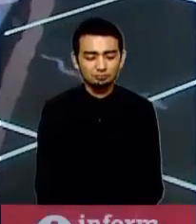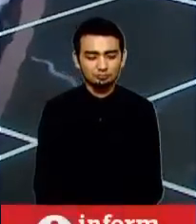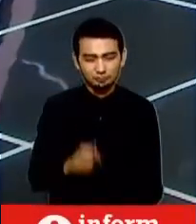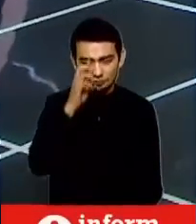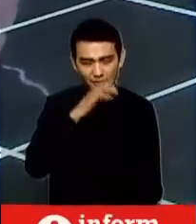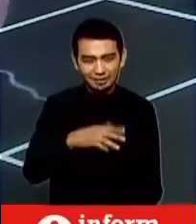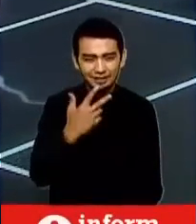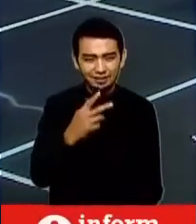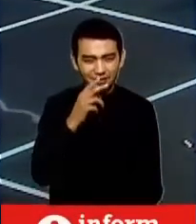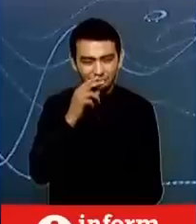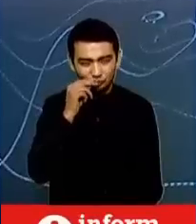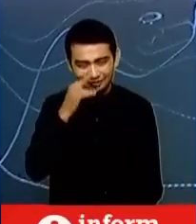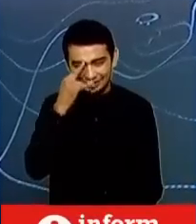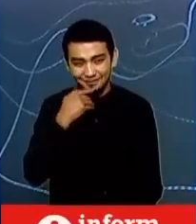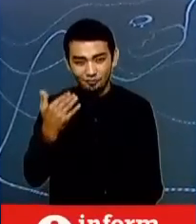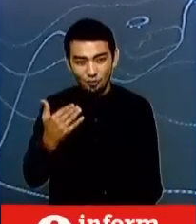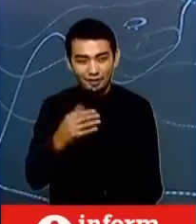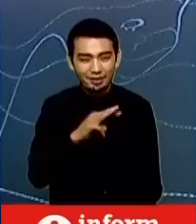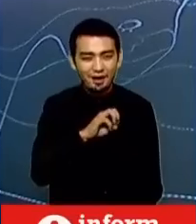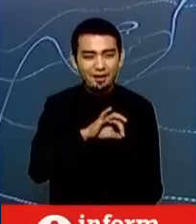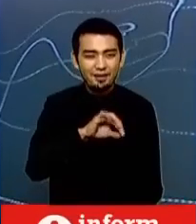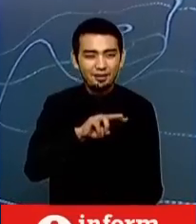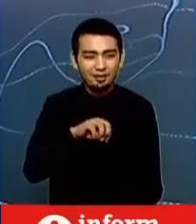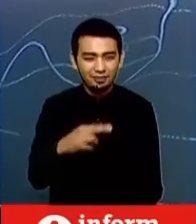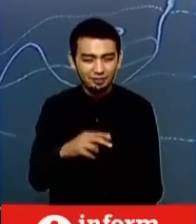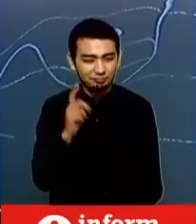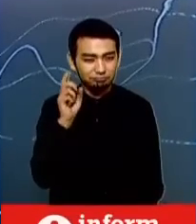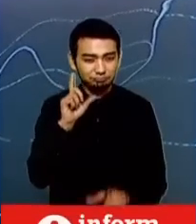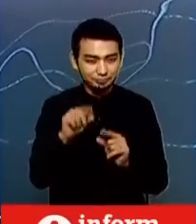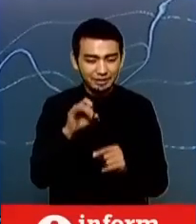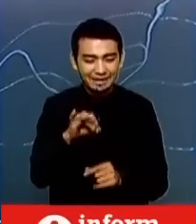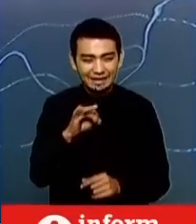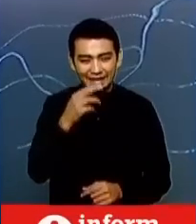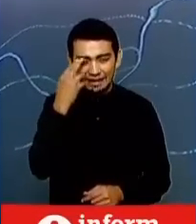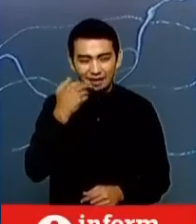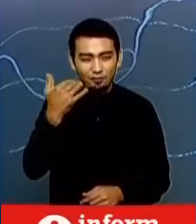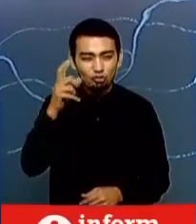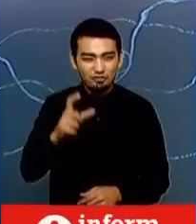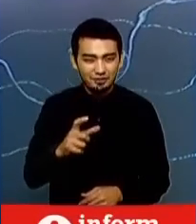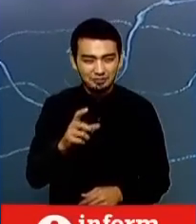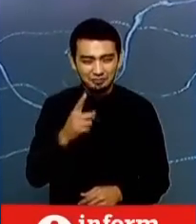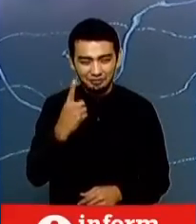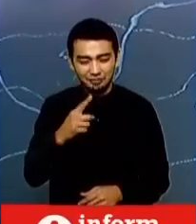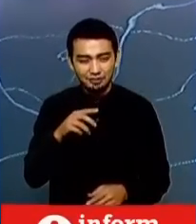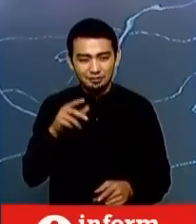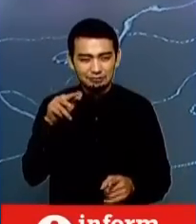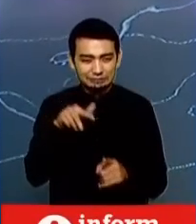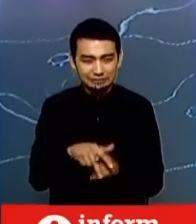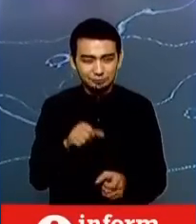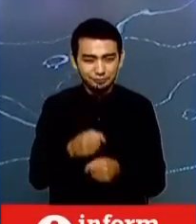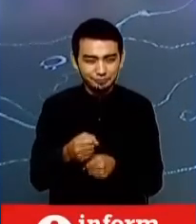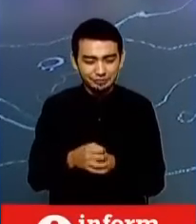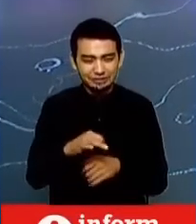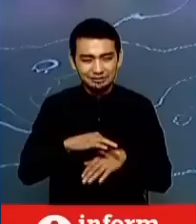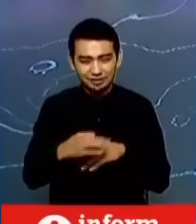Еліміздің үш жігіті Тайландта италиялық азаматты ұрып соғып, оның 12 миллион теңгесін, паспорты мен банк картасын және